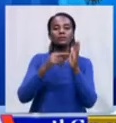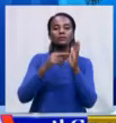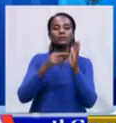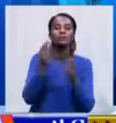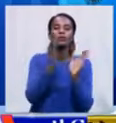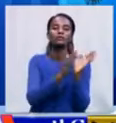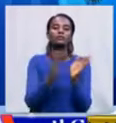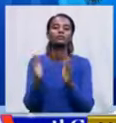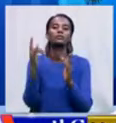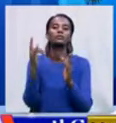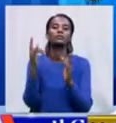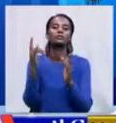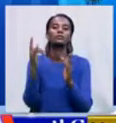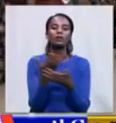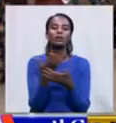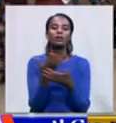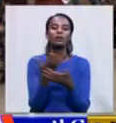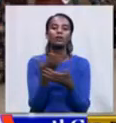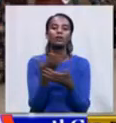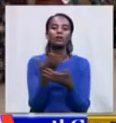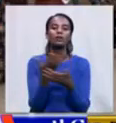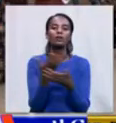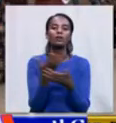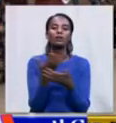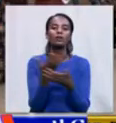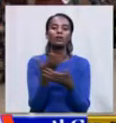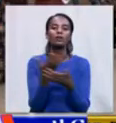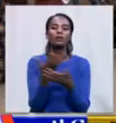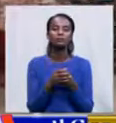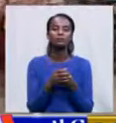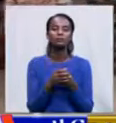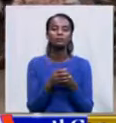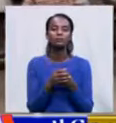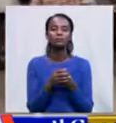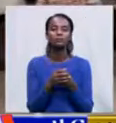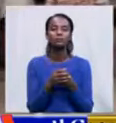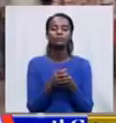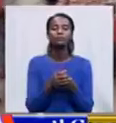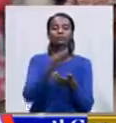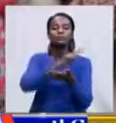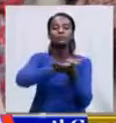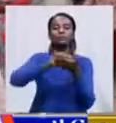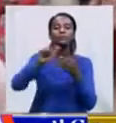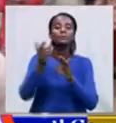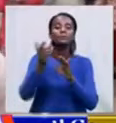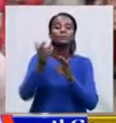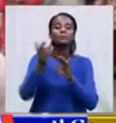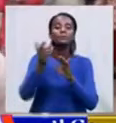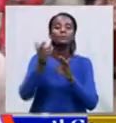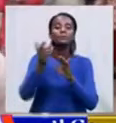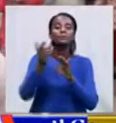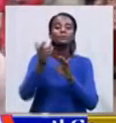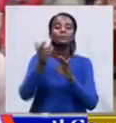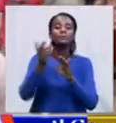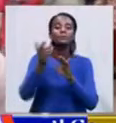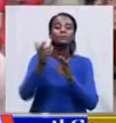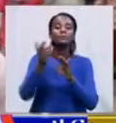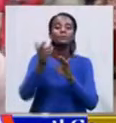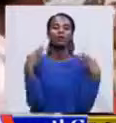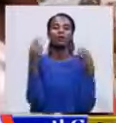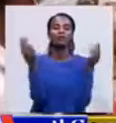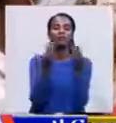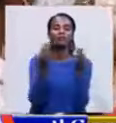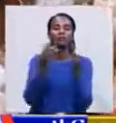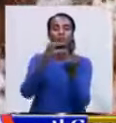በዚህ ላይ ያዘጋጀው ዝርዝር ጉዳይ አለ። ከሳምንት በፊት በሐዋሳ ህክምናና ጤና ሳይንስ ኮሌጅ